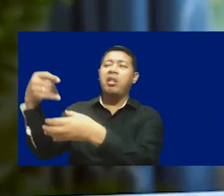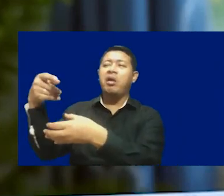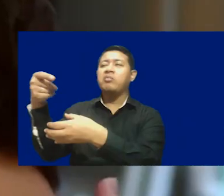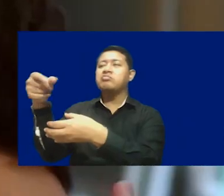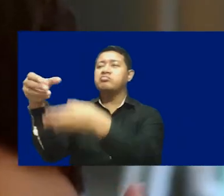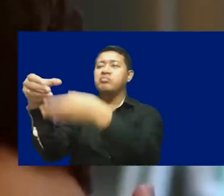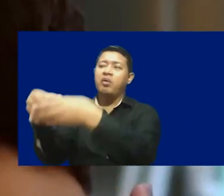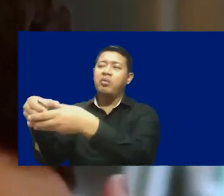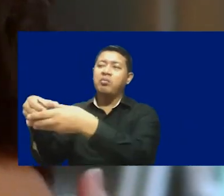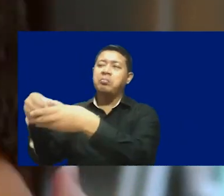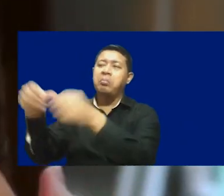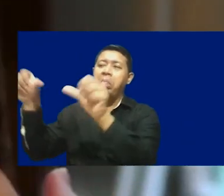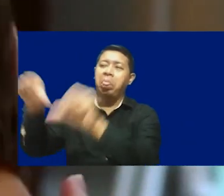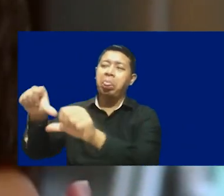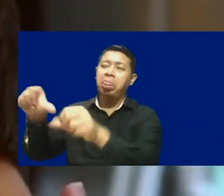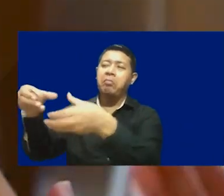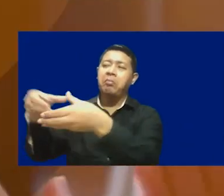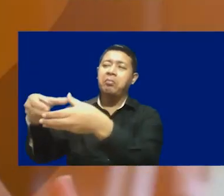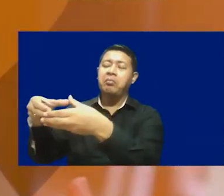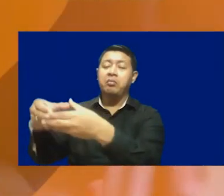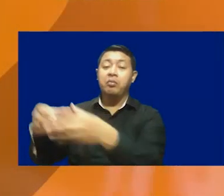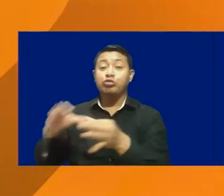sempurna, pihak yang kurang baik.